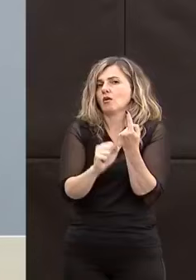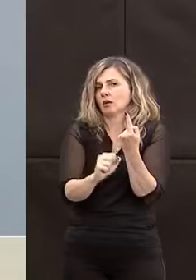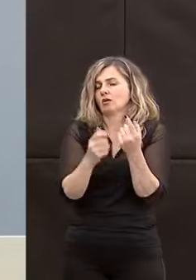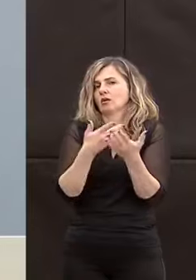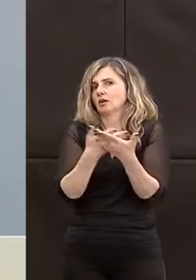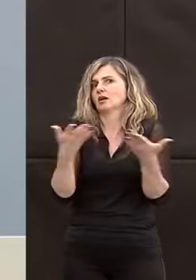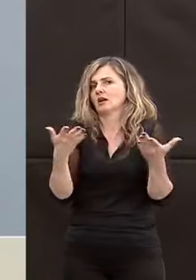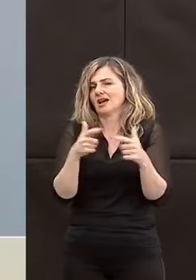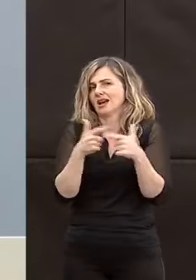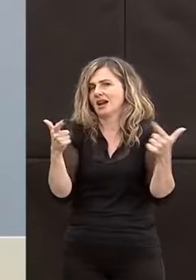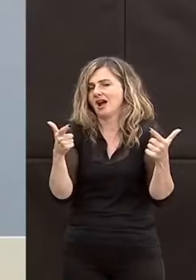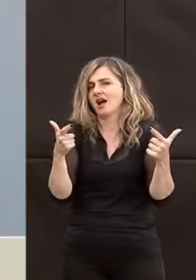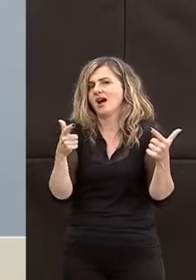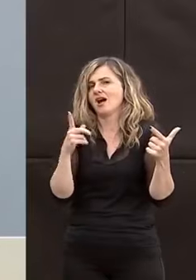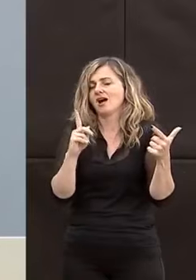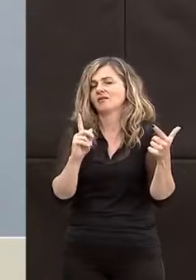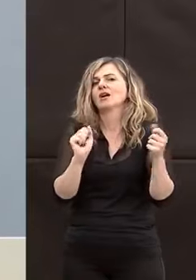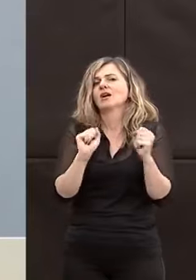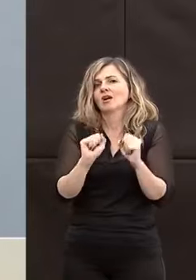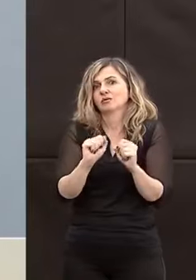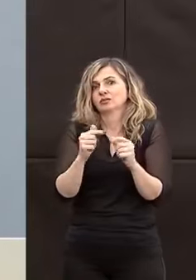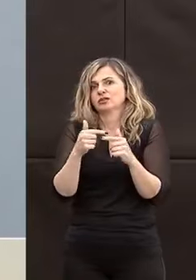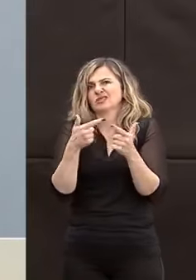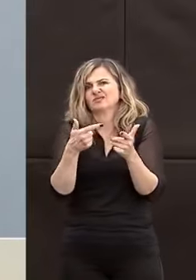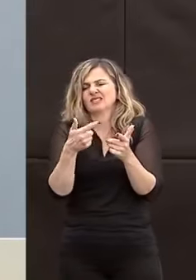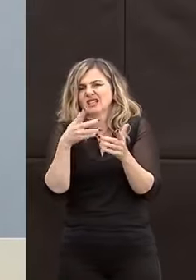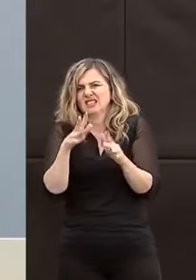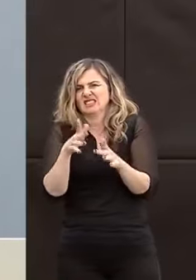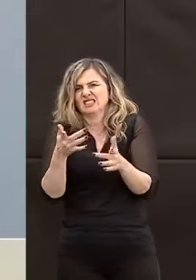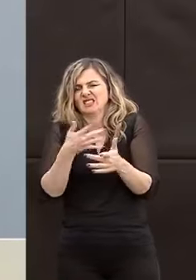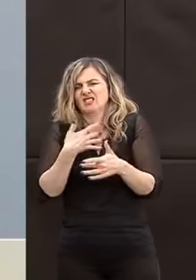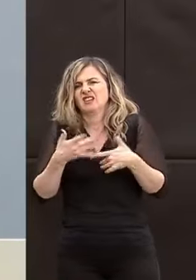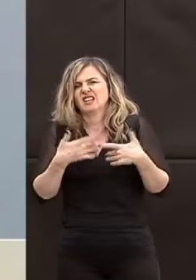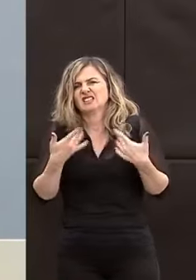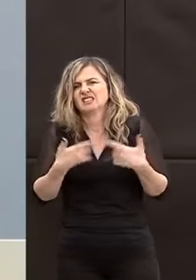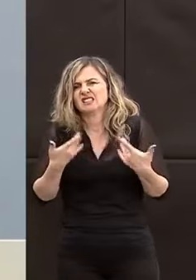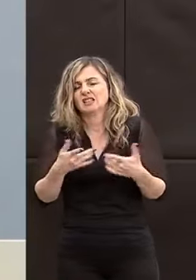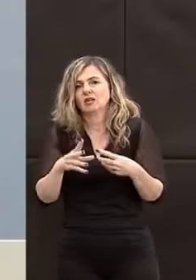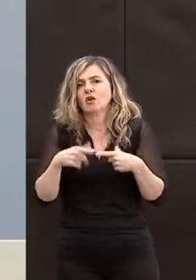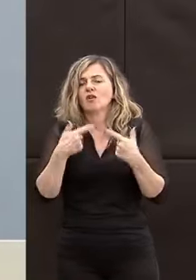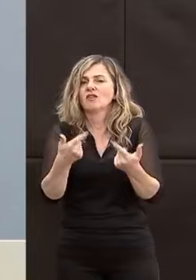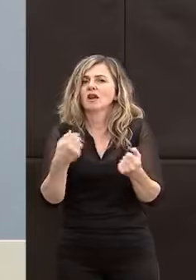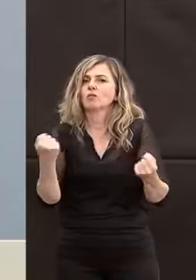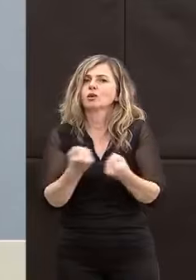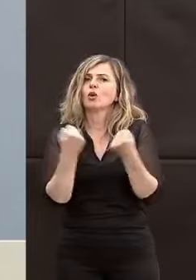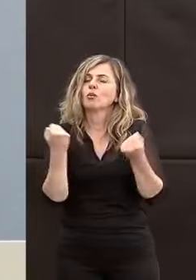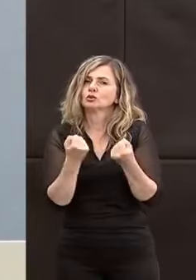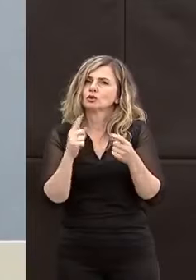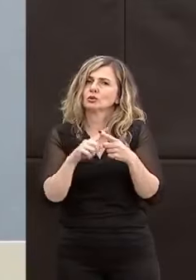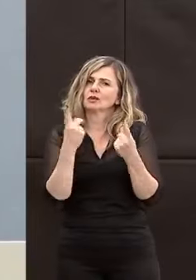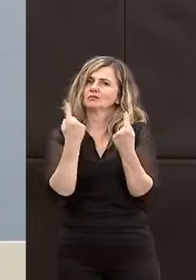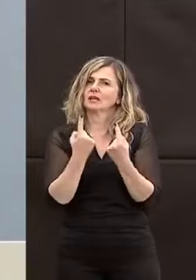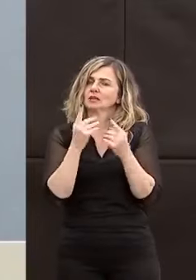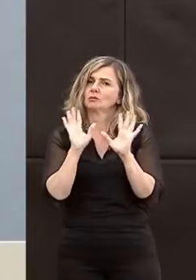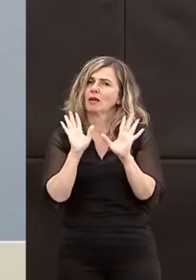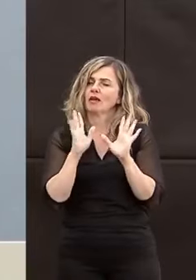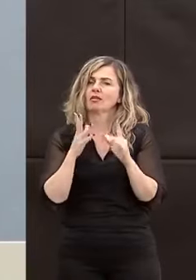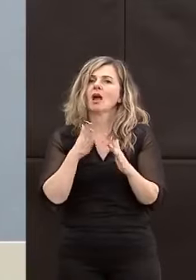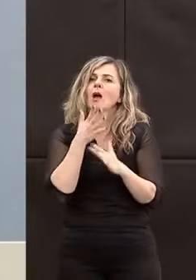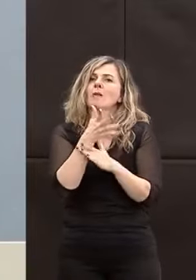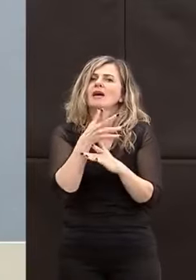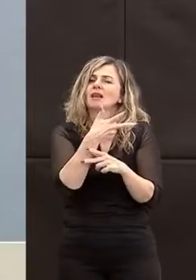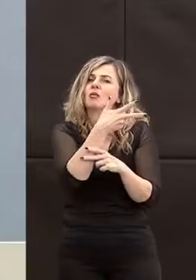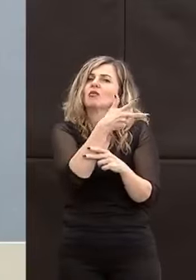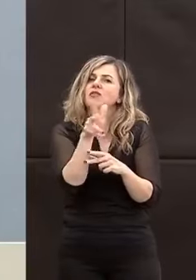gravità potremmo dare più fastidio a fare delle promozioni stiamo inviando esclusivamente video e messaggi